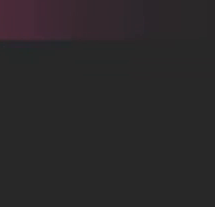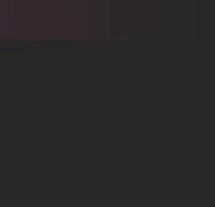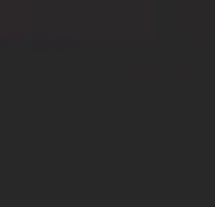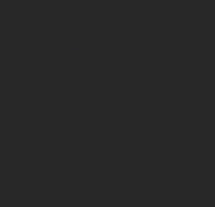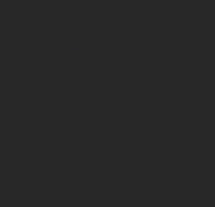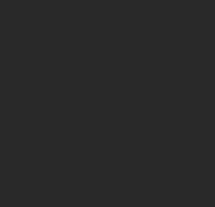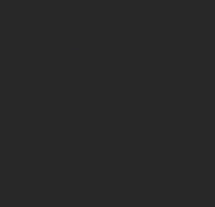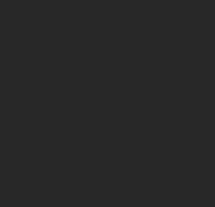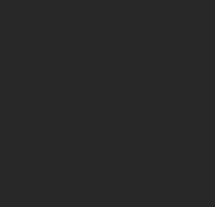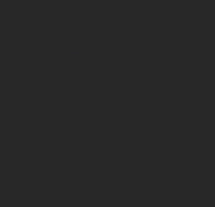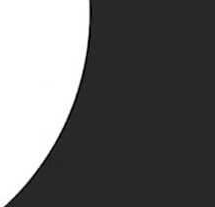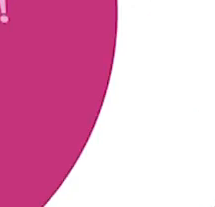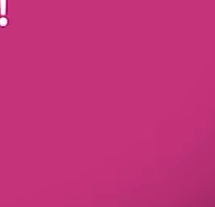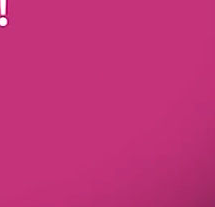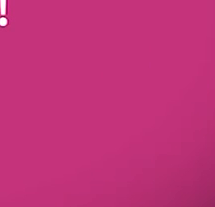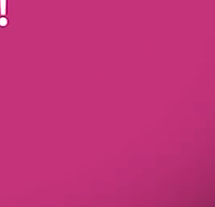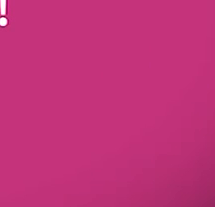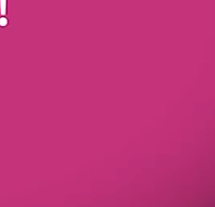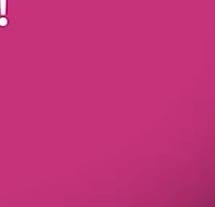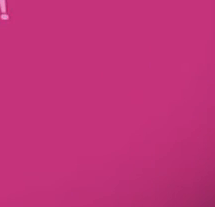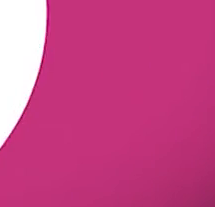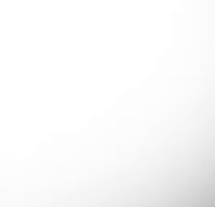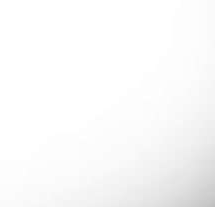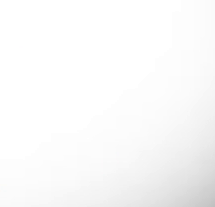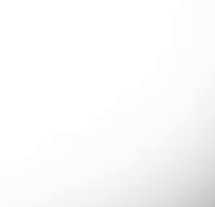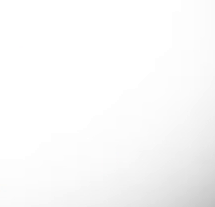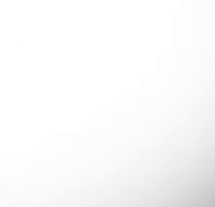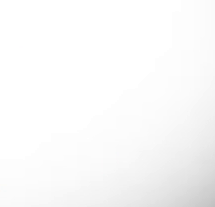Re! Viss ēters ir te!